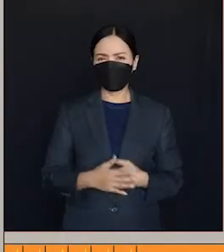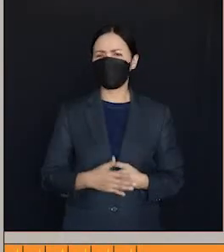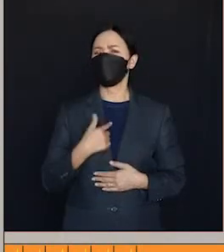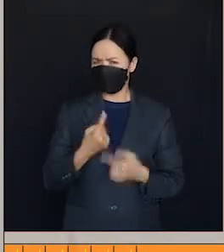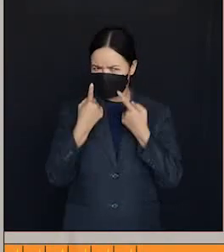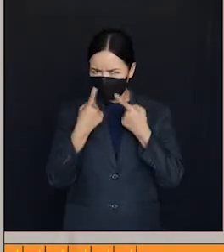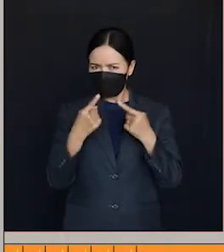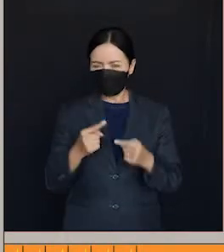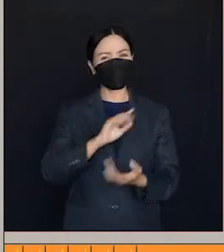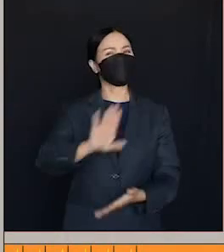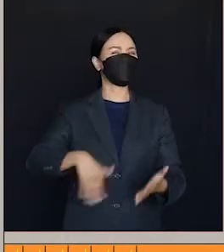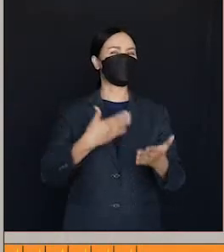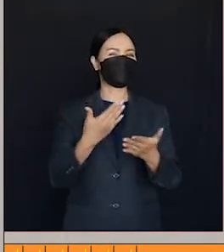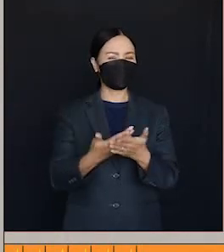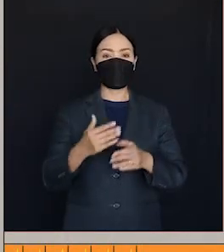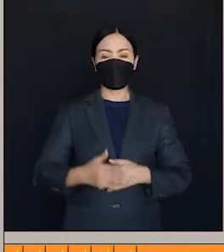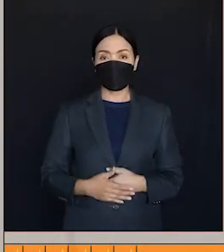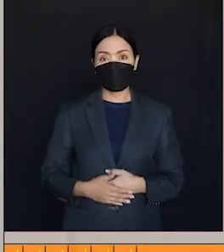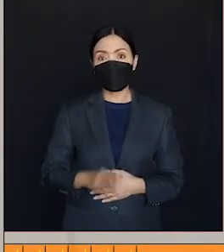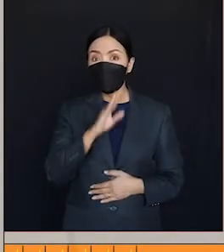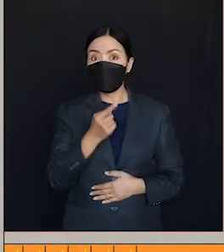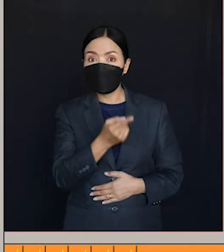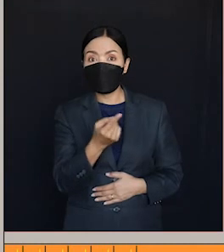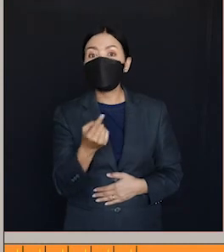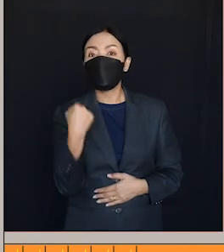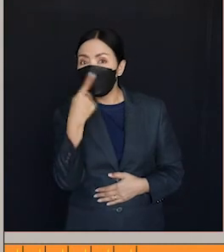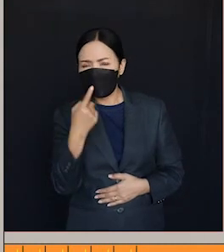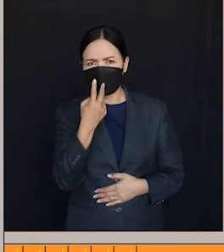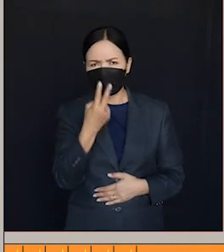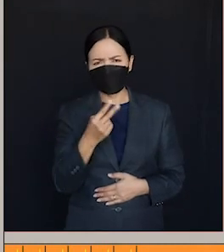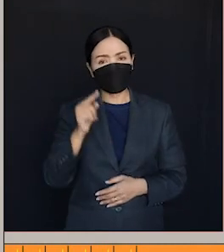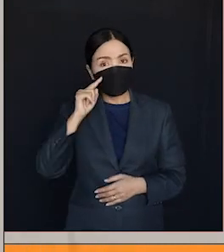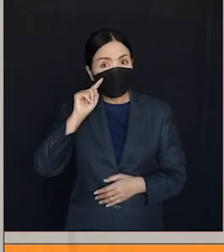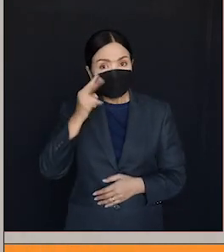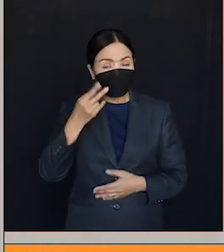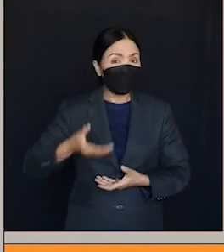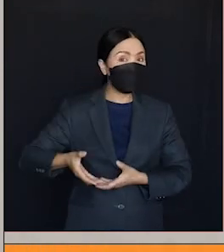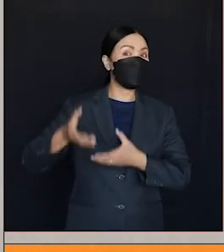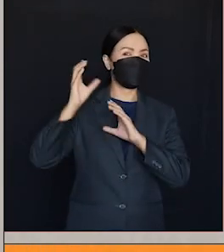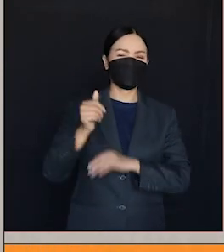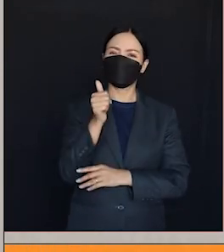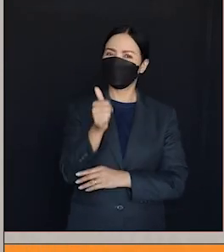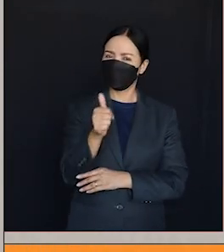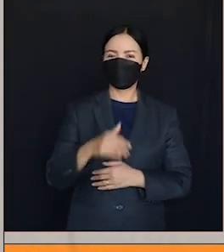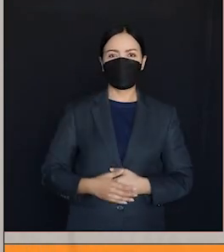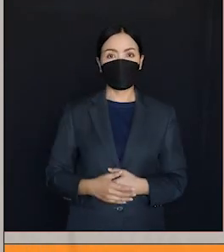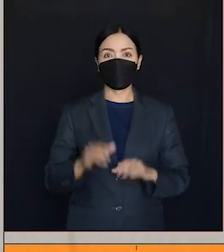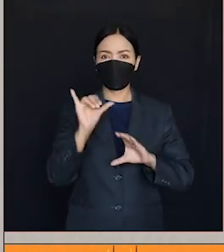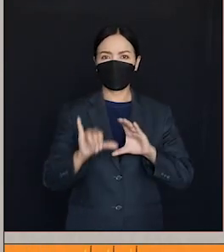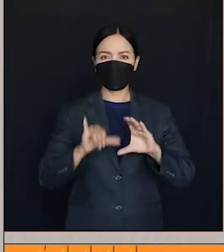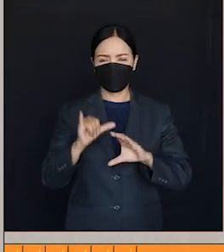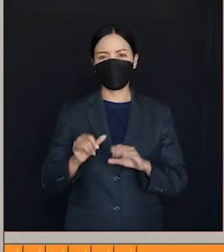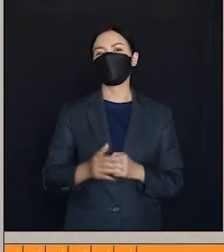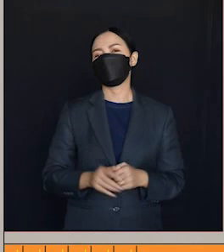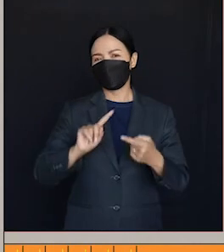เราจะตอบกลับทุกคอมเมนต์เลยค่ะ และถ้าใครครับยังดูไม่จุใจนะครับอยากดูซ้ำอีกนะครับสามารถดูย้อนหลังได้แล้วนะครับที่ YouTube